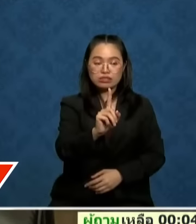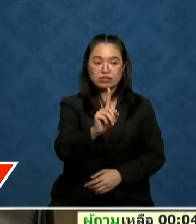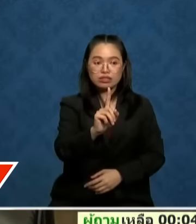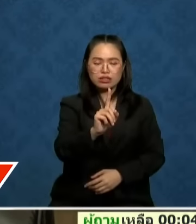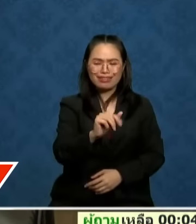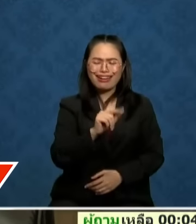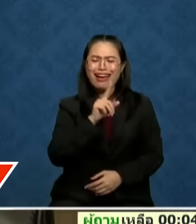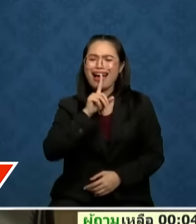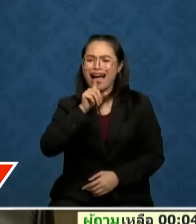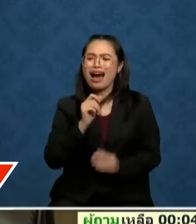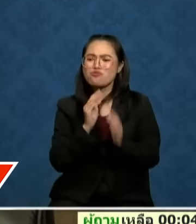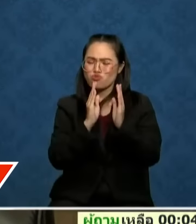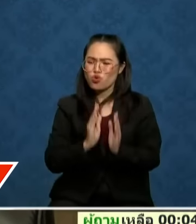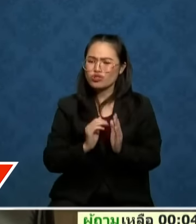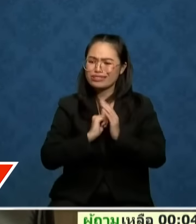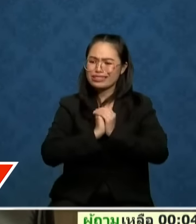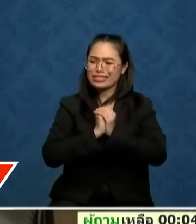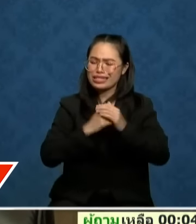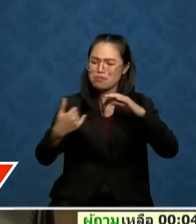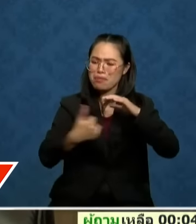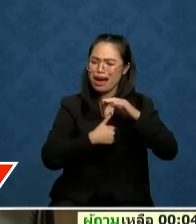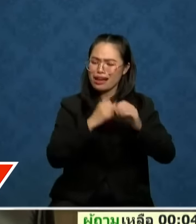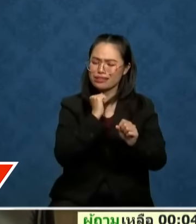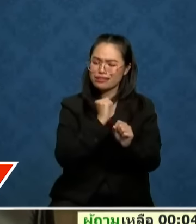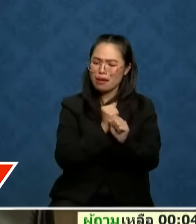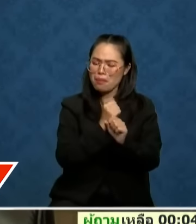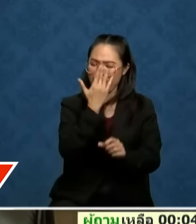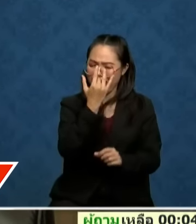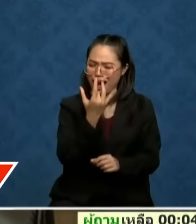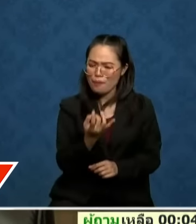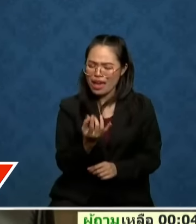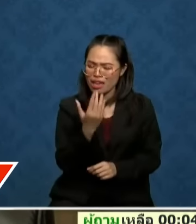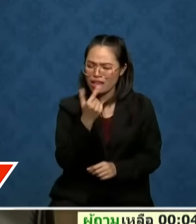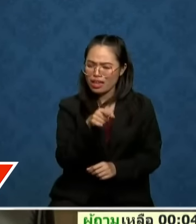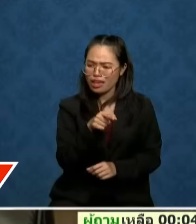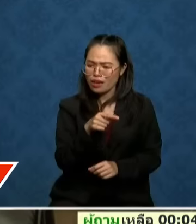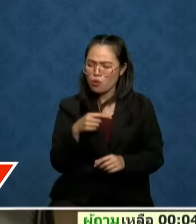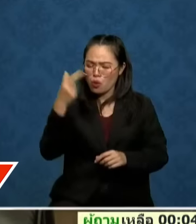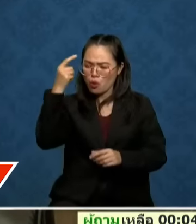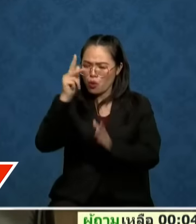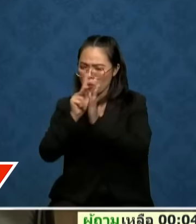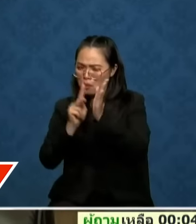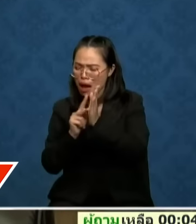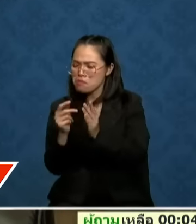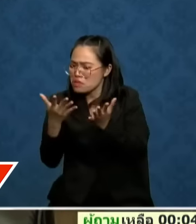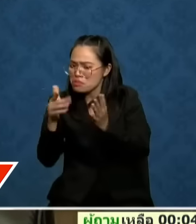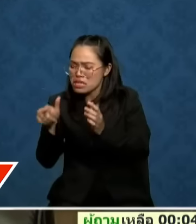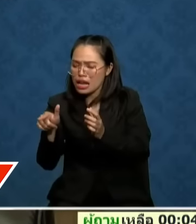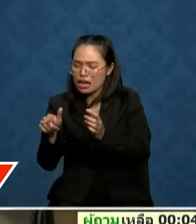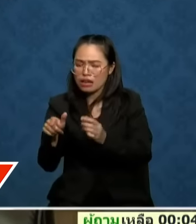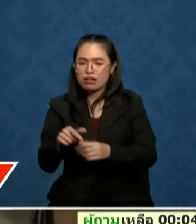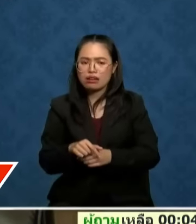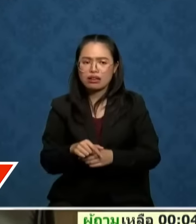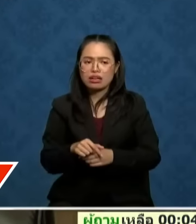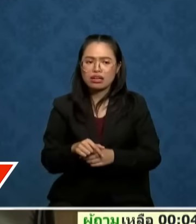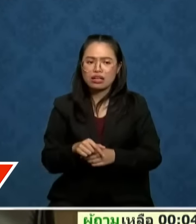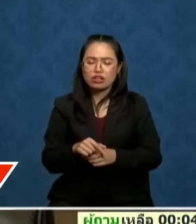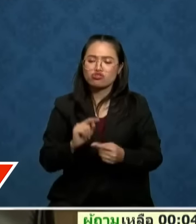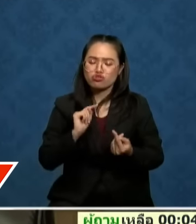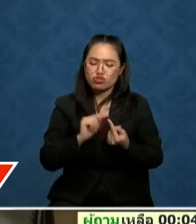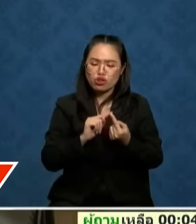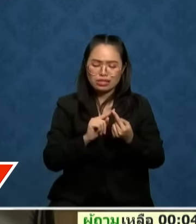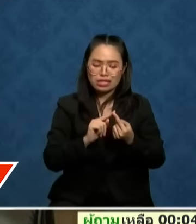นจีนเข้ามาทำอะไรในไซต์งานก่อสร้างทั้งที่กฎหมายไม่อนุญาตครับยกเว้นผู้ที่มีทักษะพิเศษตอนที่กรรมธิ